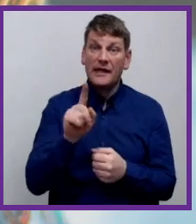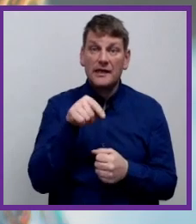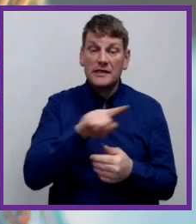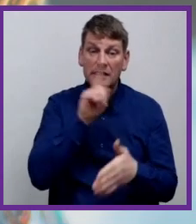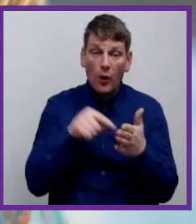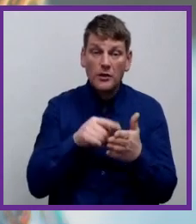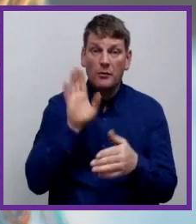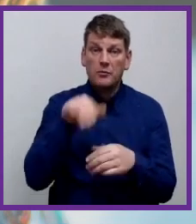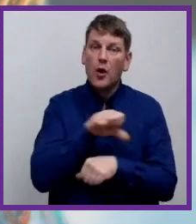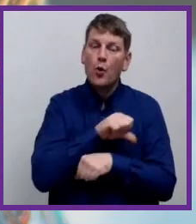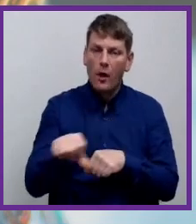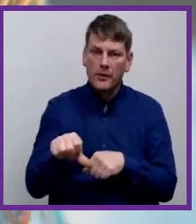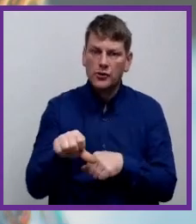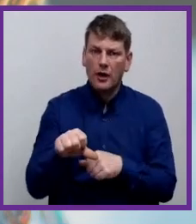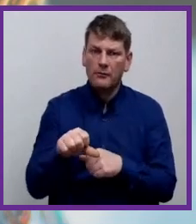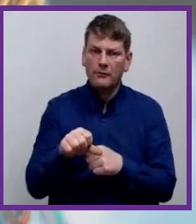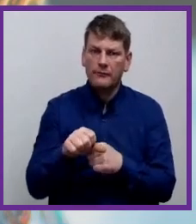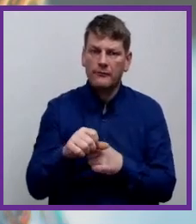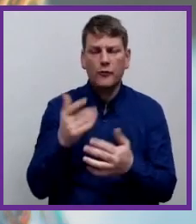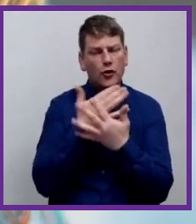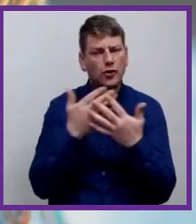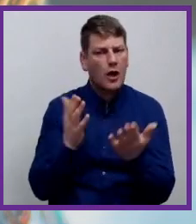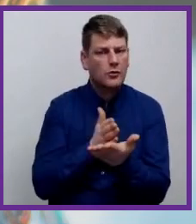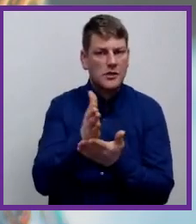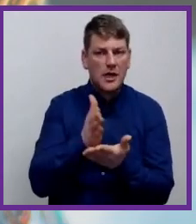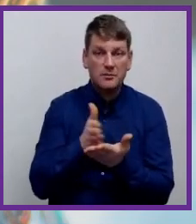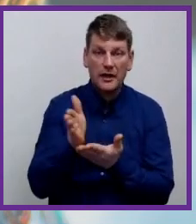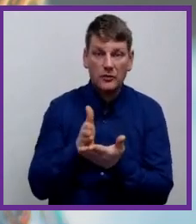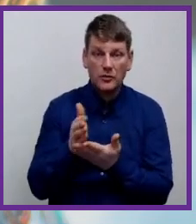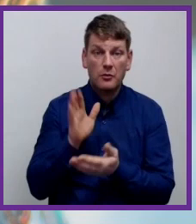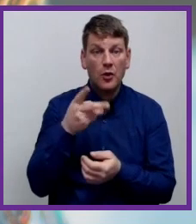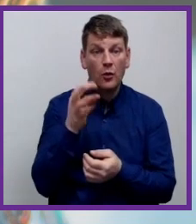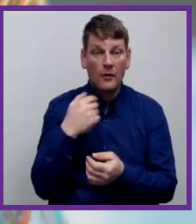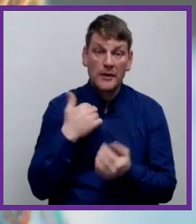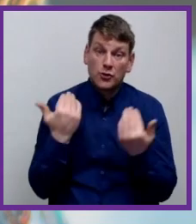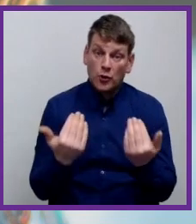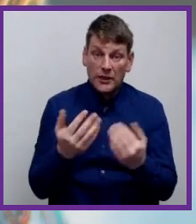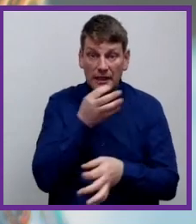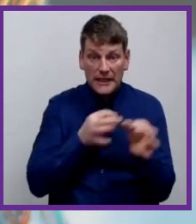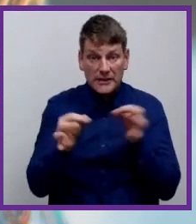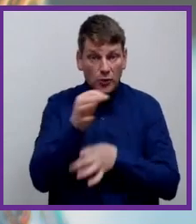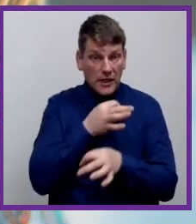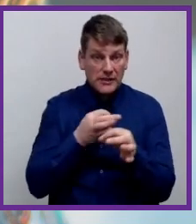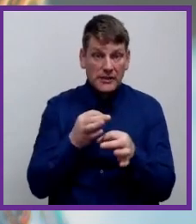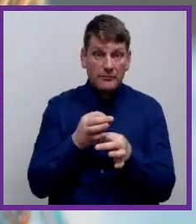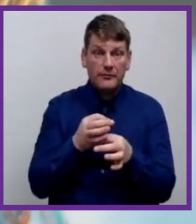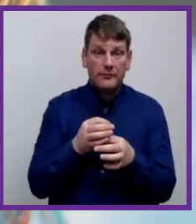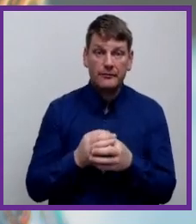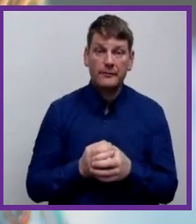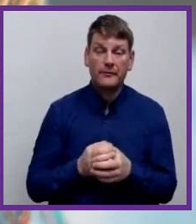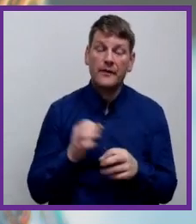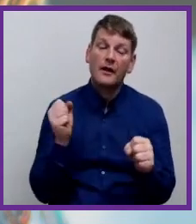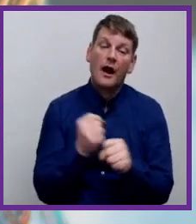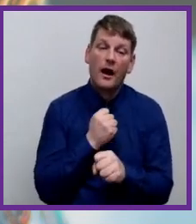par robežām un ļoti dažādos aspektos, par ko mēs noteikti šodien diskutēsim,